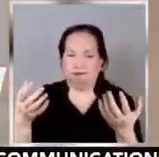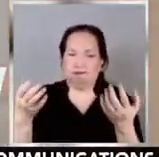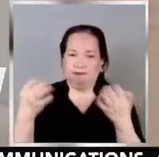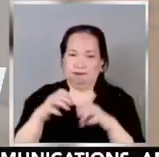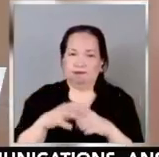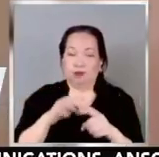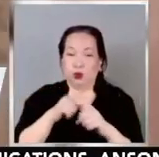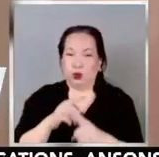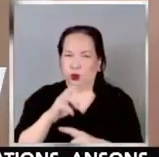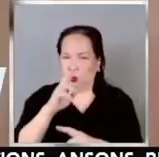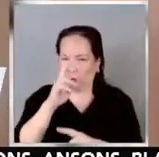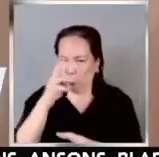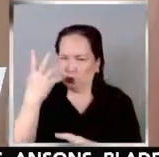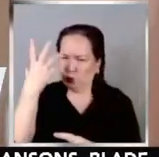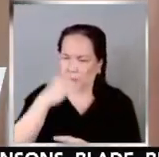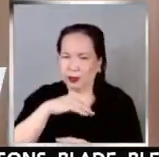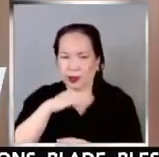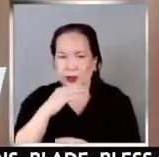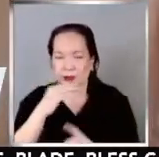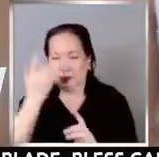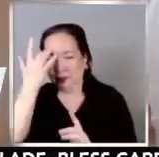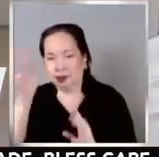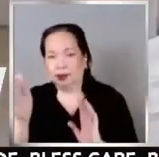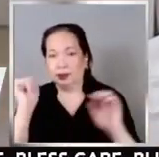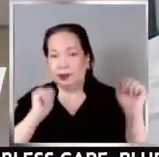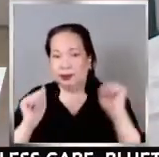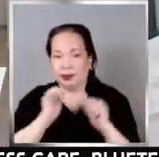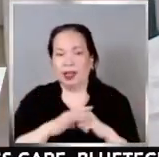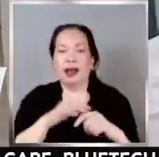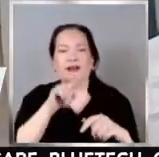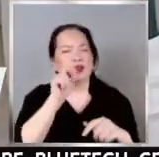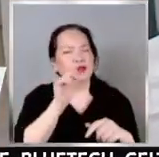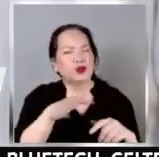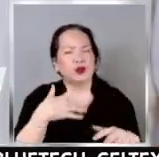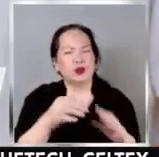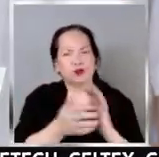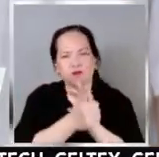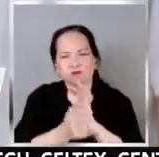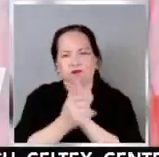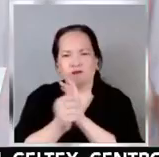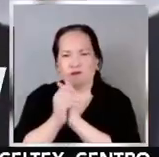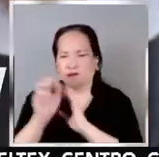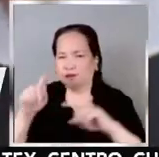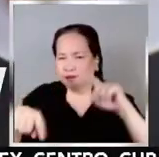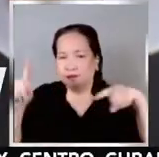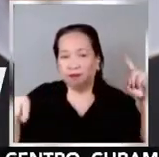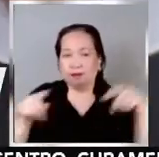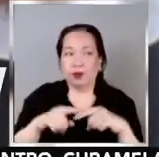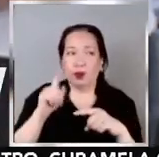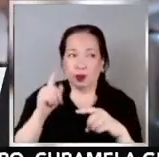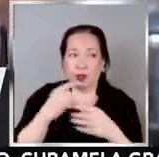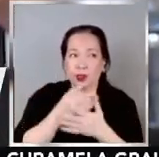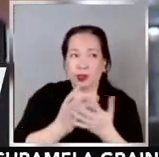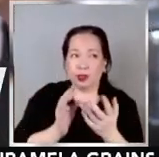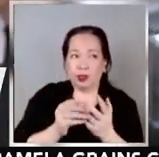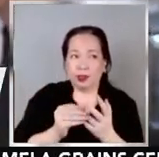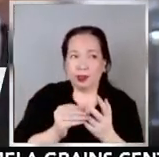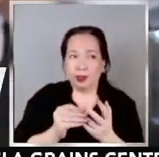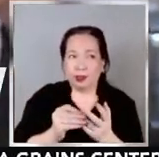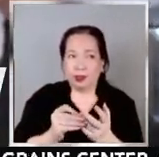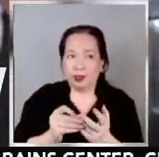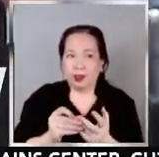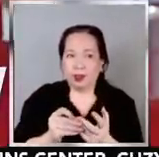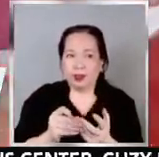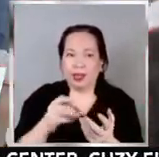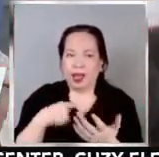sa pag-arte, may ibubuga rin ang young sparkle stars sa iba't ibang talent. Ang ilan, nagpasample ng kanilang martial arts